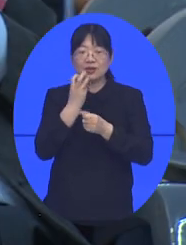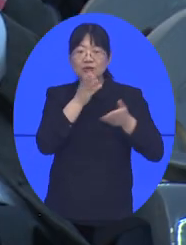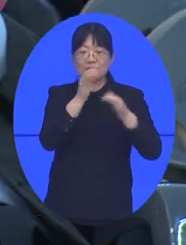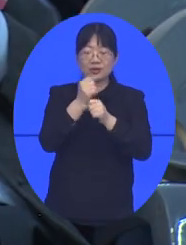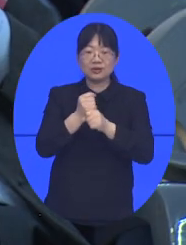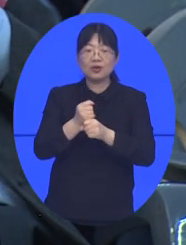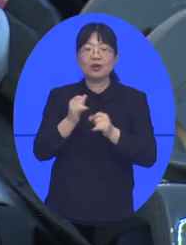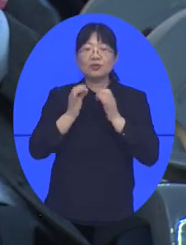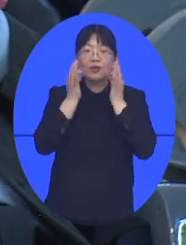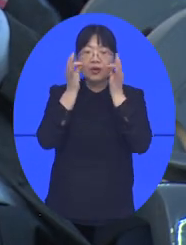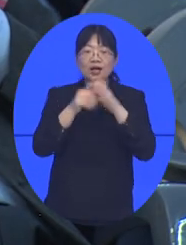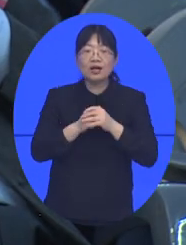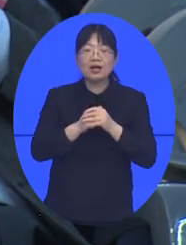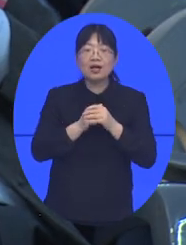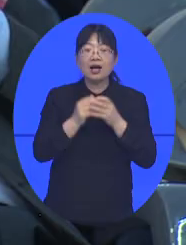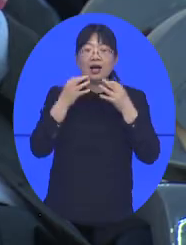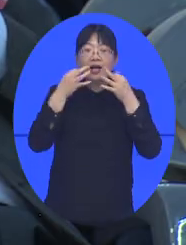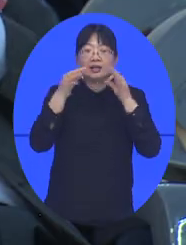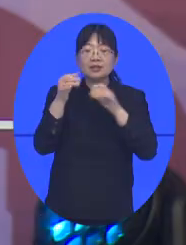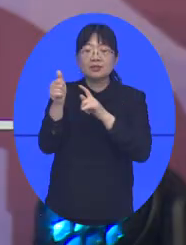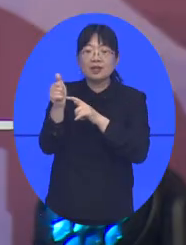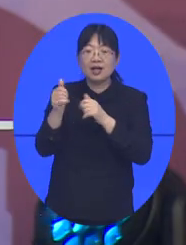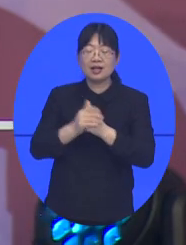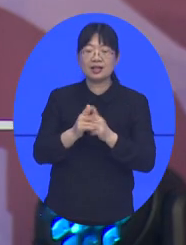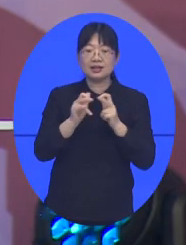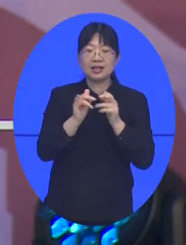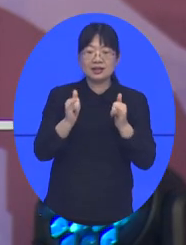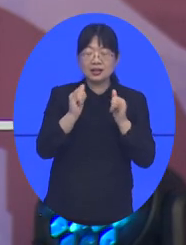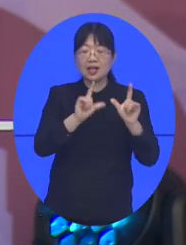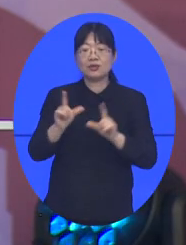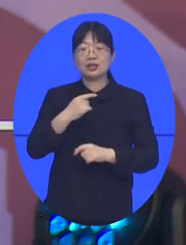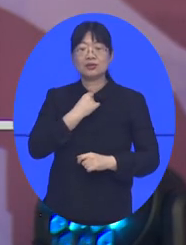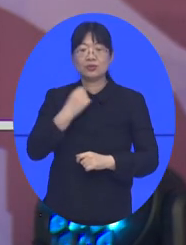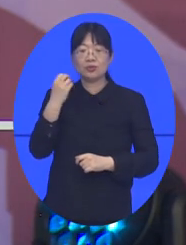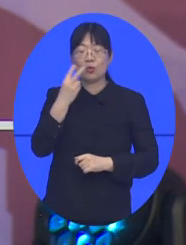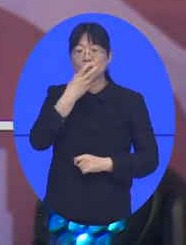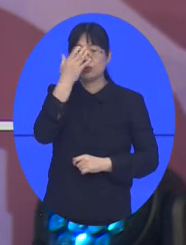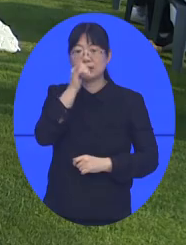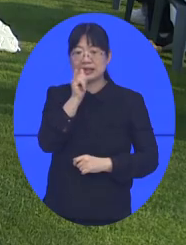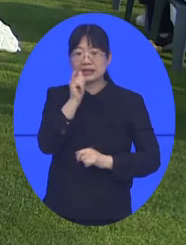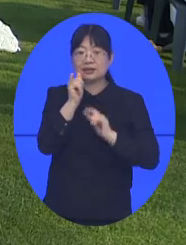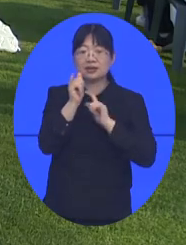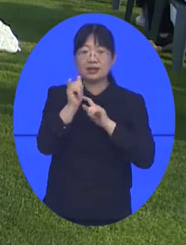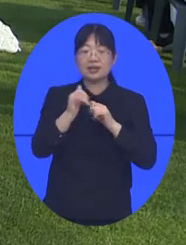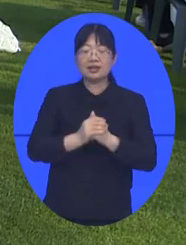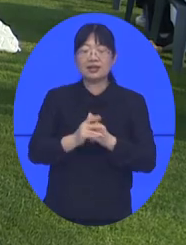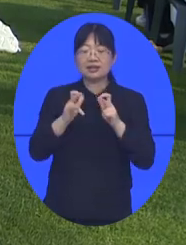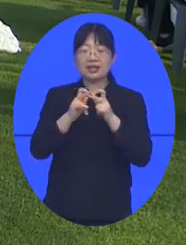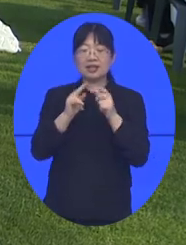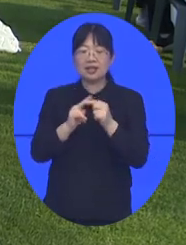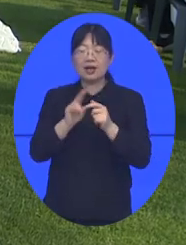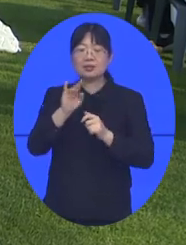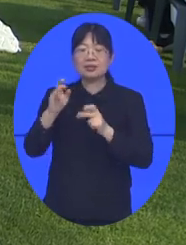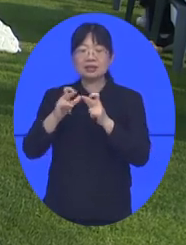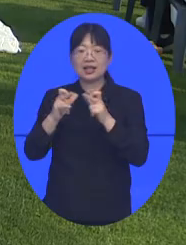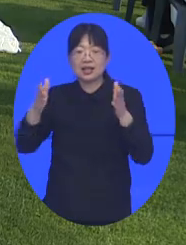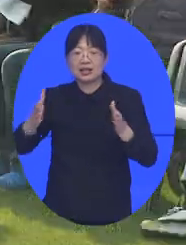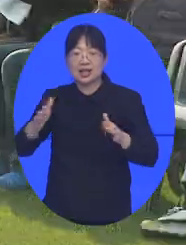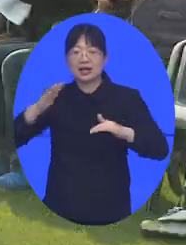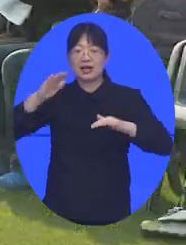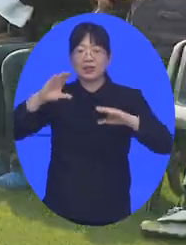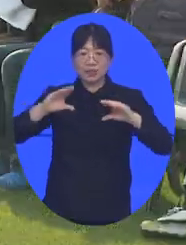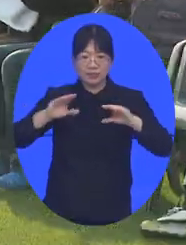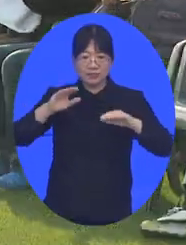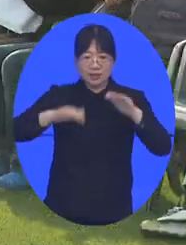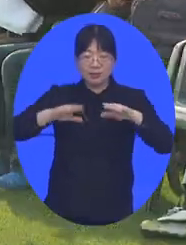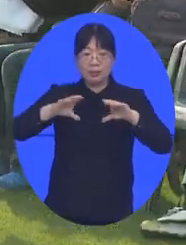하겠습니다. 개회식에 참석한 김동연 경기도지사는 장애인이 살고 싶고 꿈을 꿀수 있는 장애인과 비장애인 간 차별